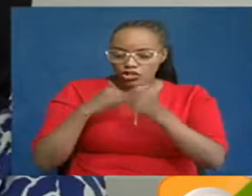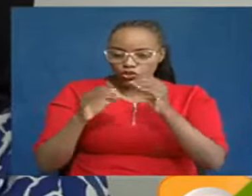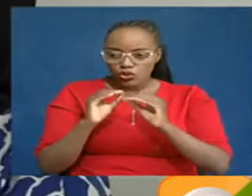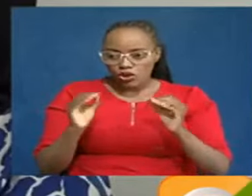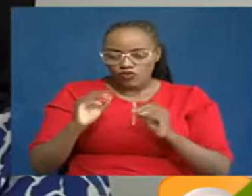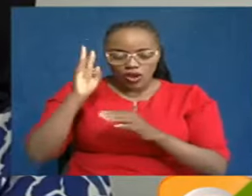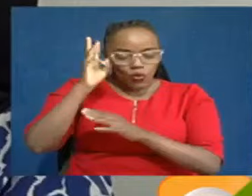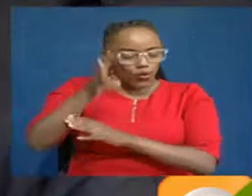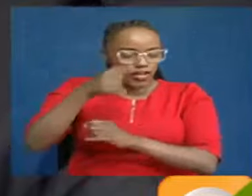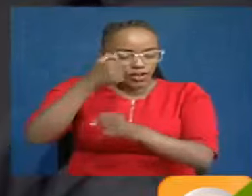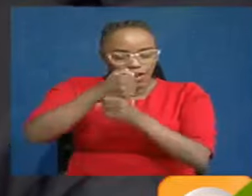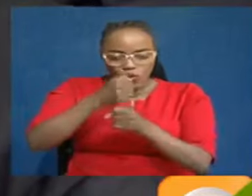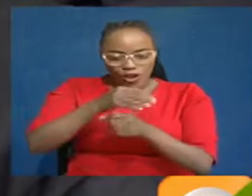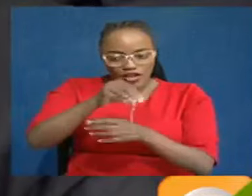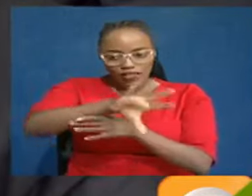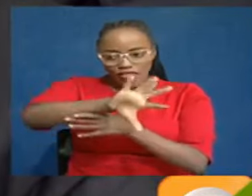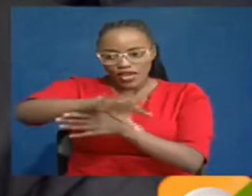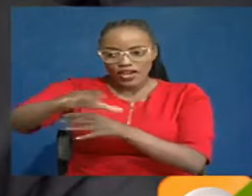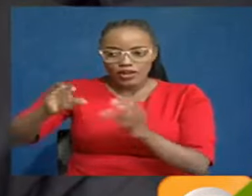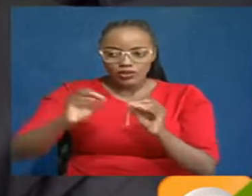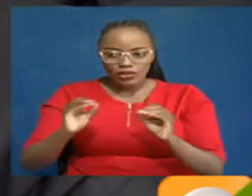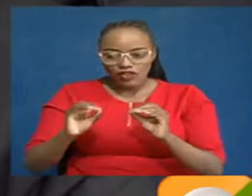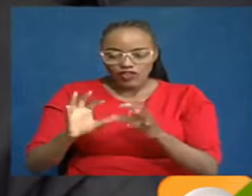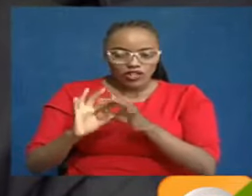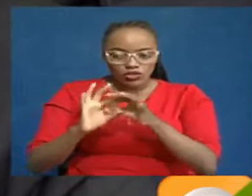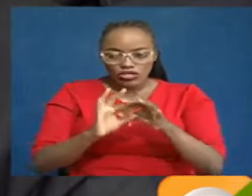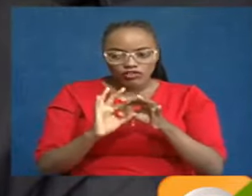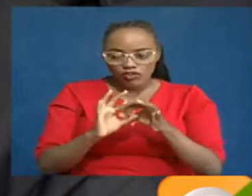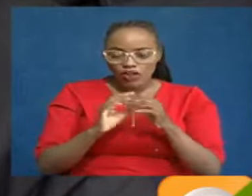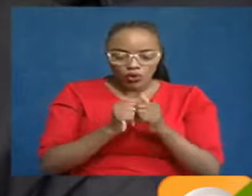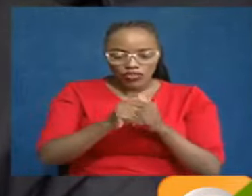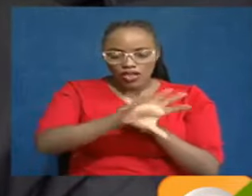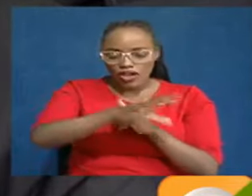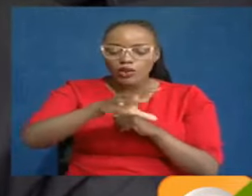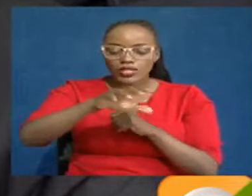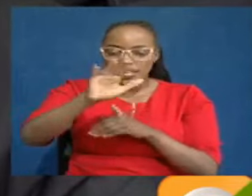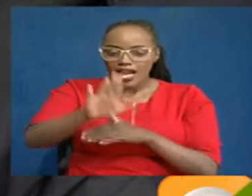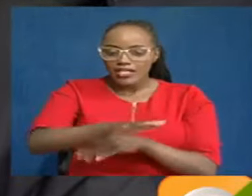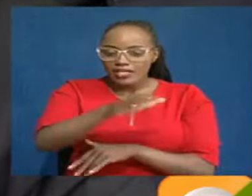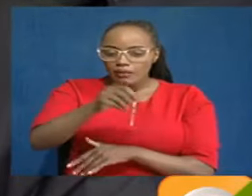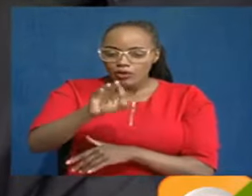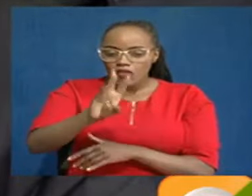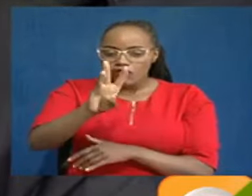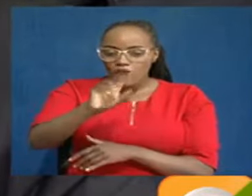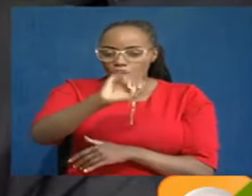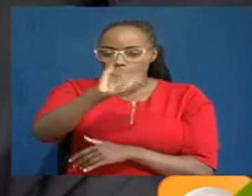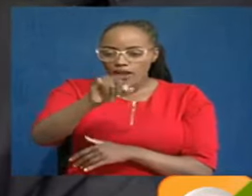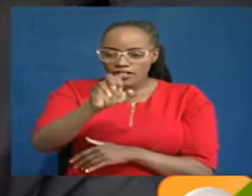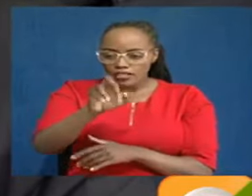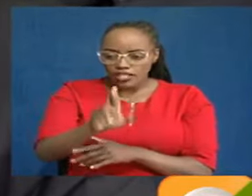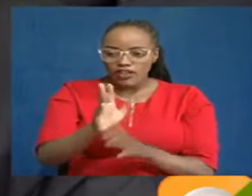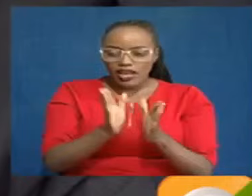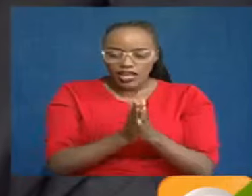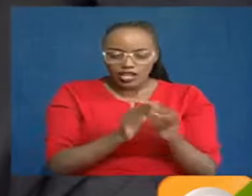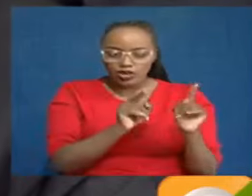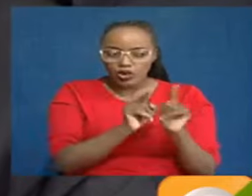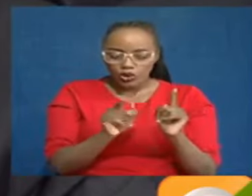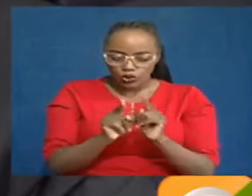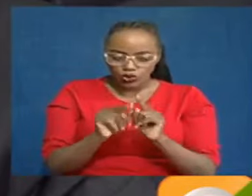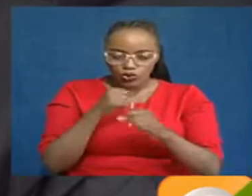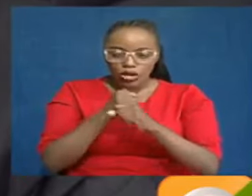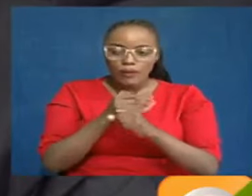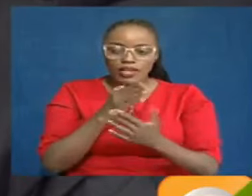watasambaratisha vikao vya bunge. And in solidarity with the County Assembly of Wajia and in trying to